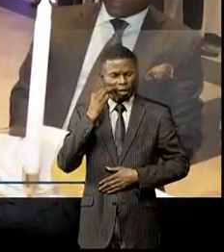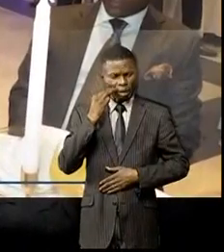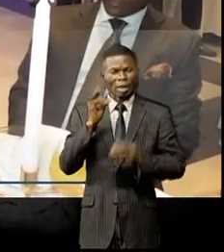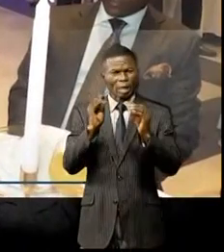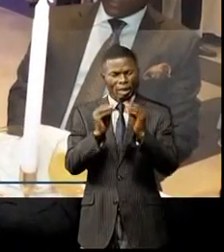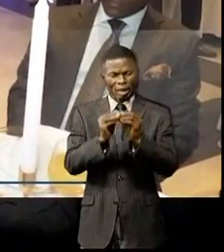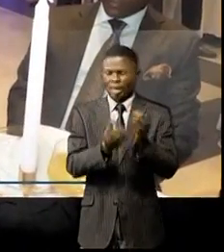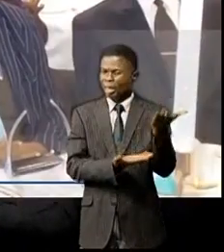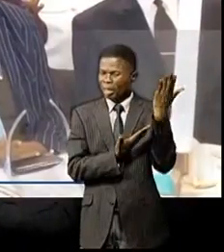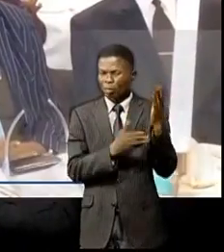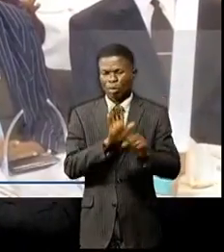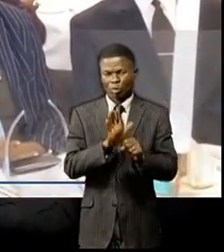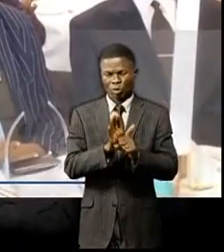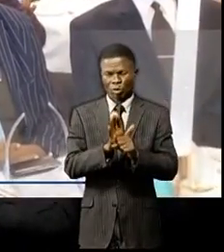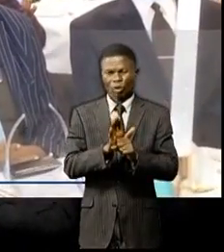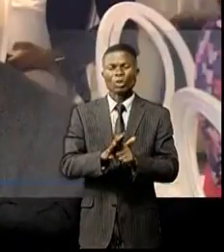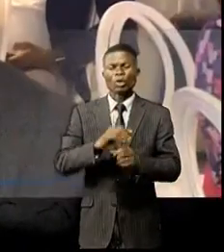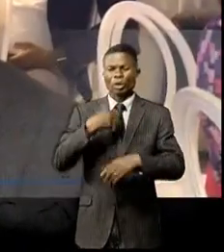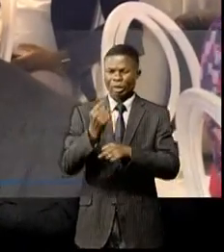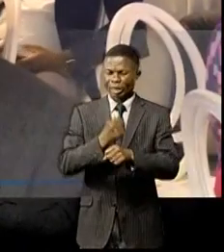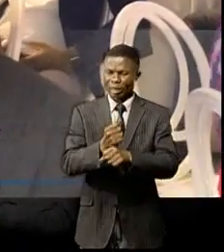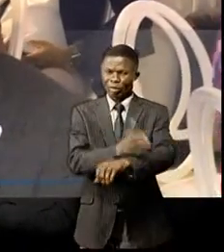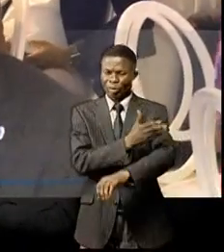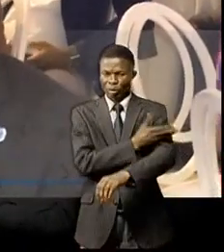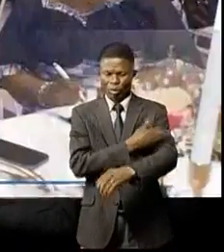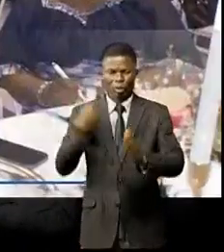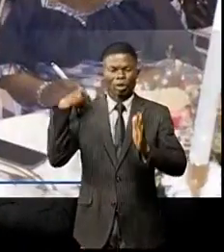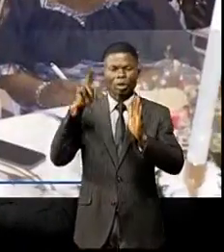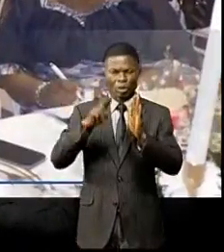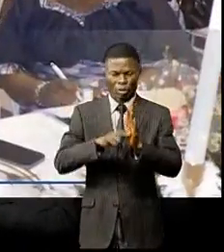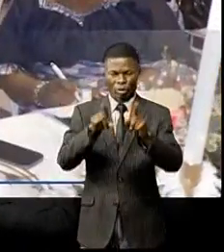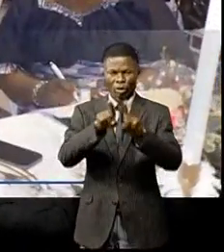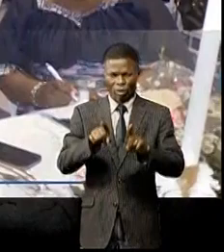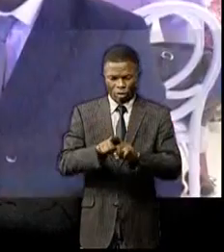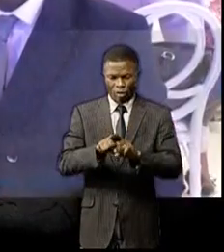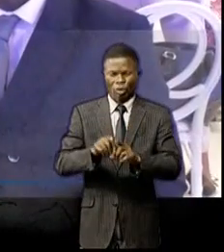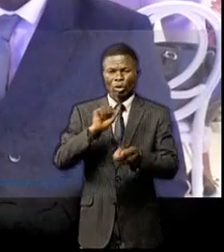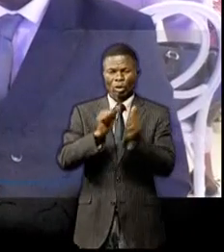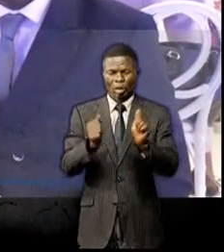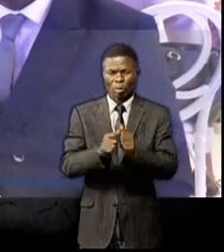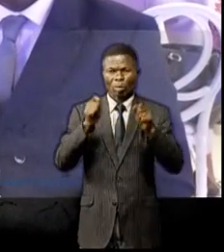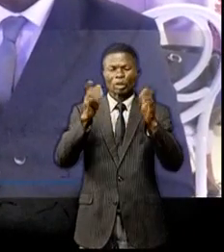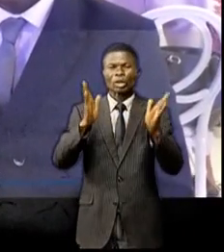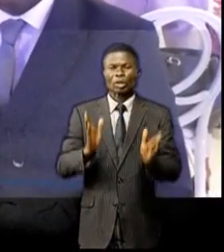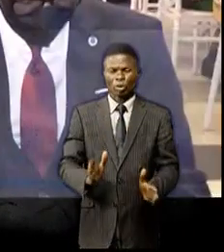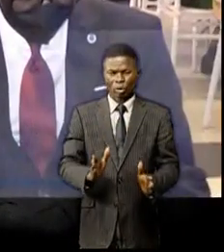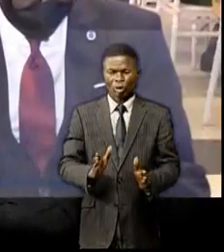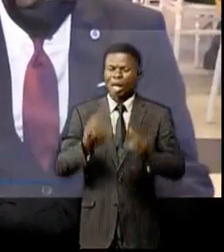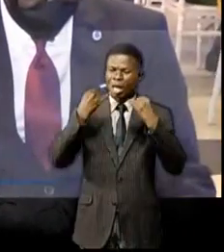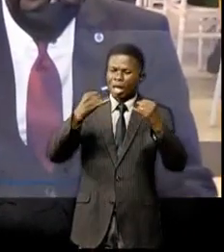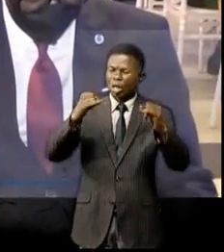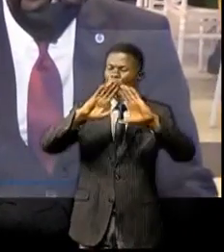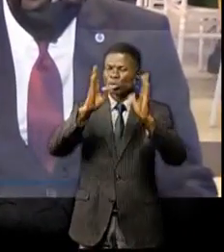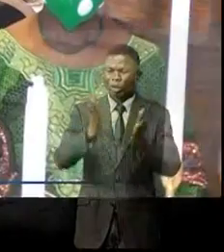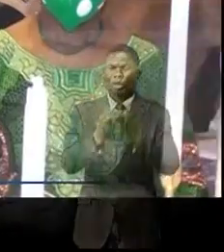d'un devoir de redevabilité de son gouvernement, voire de lui-même vis-à-vis des chevaliers de la plume appelés à informer